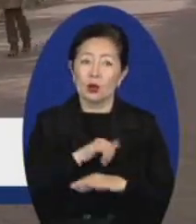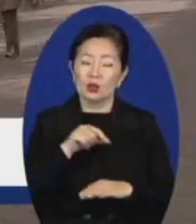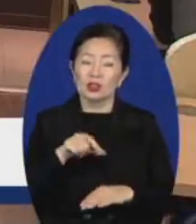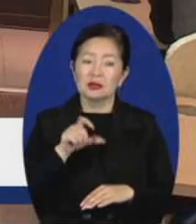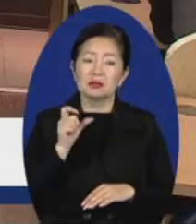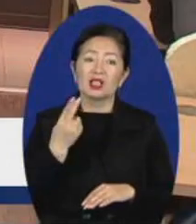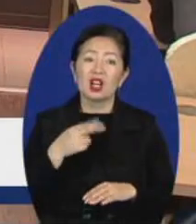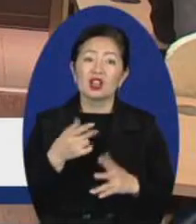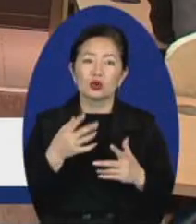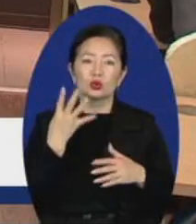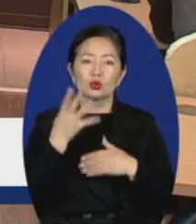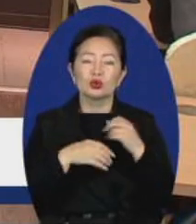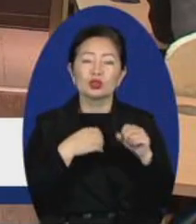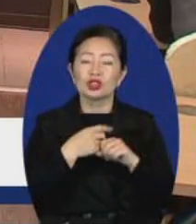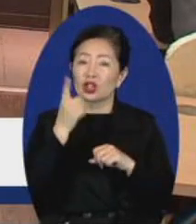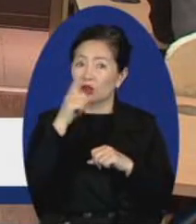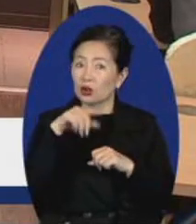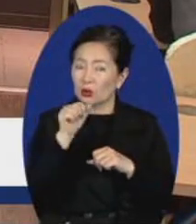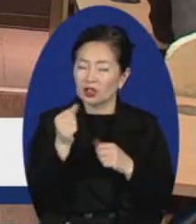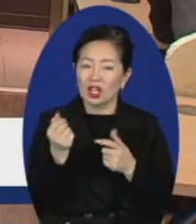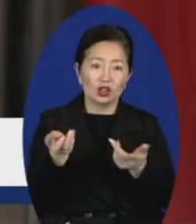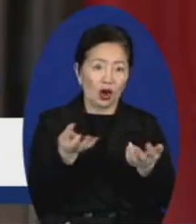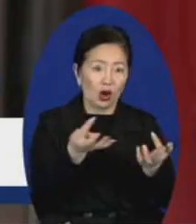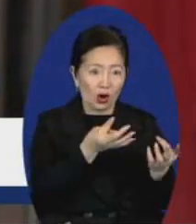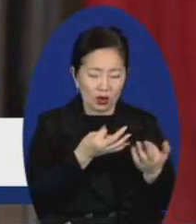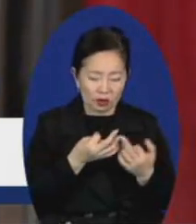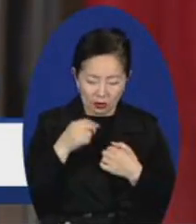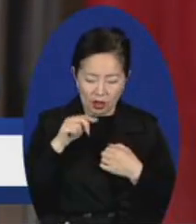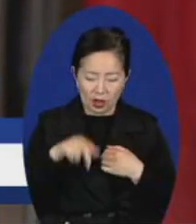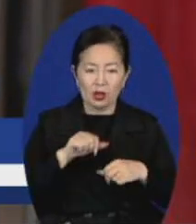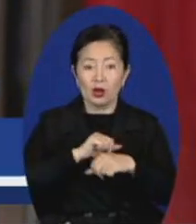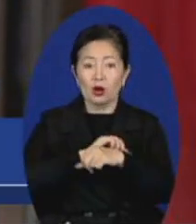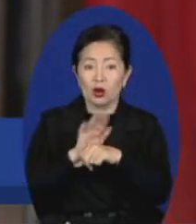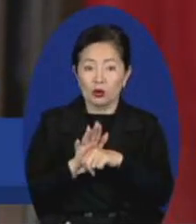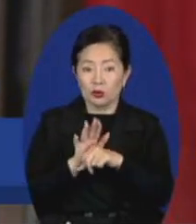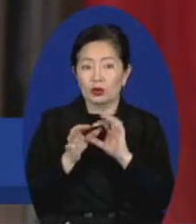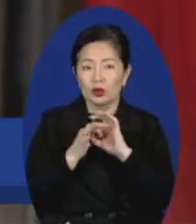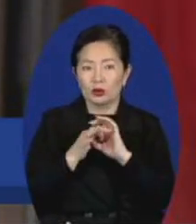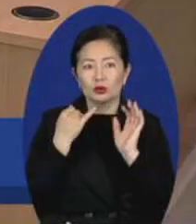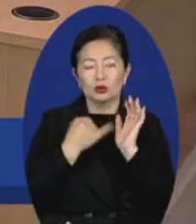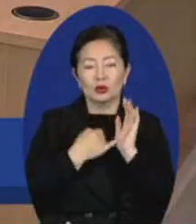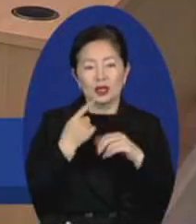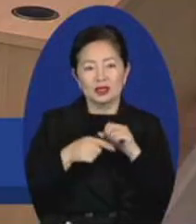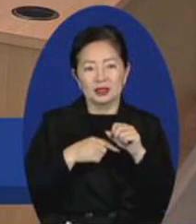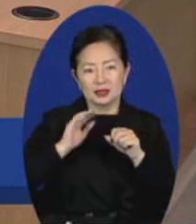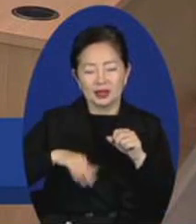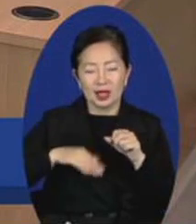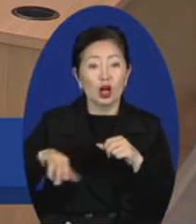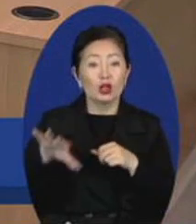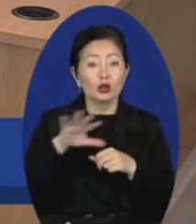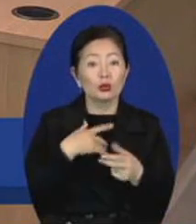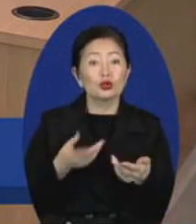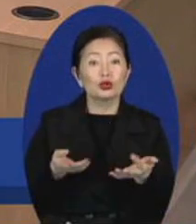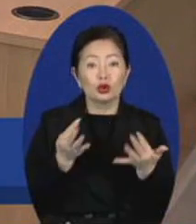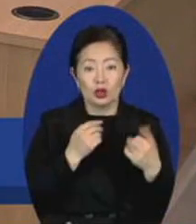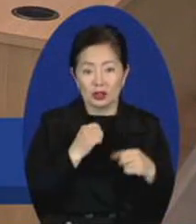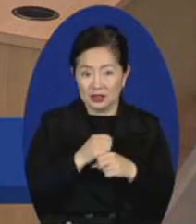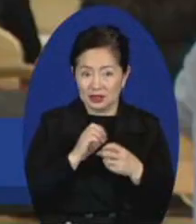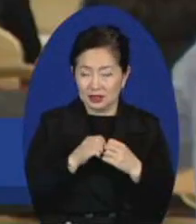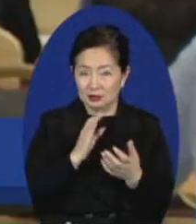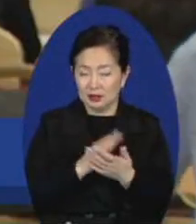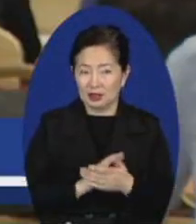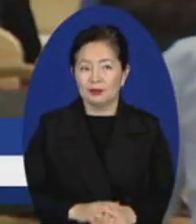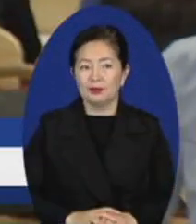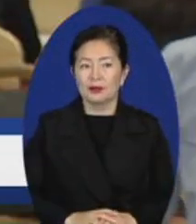За, улсын хэмжээнд байгаа эд хөрөнгийг 4 жил тутамд нэг удаа тоолдог. За, харин энэ удаа цар тахлын нөхцөл байдлаа холбоотойгоор 6 жилийн дараа тооллогын ажлыг зохион